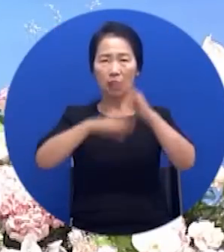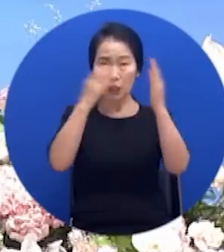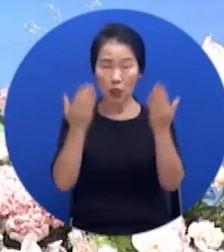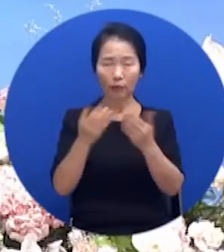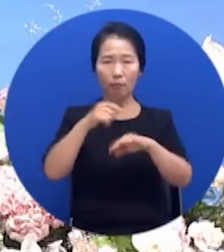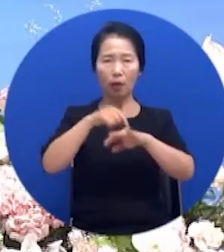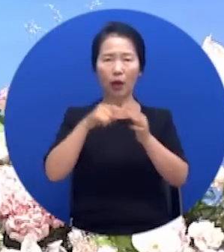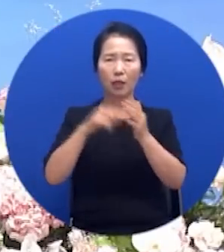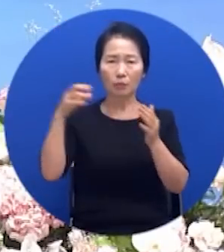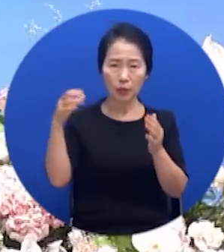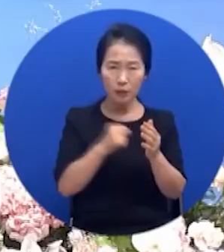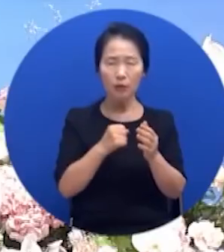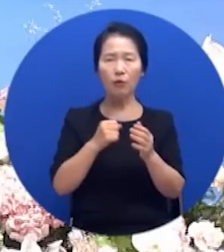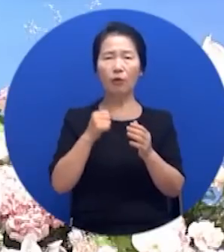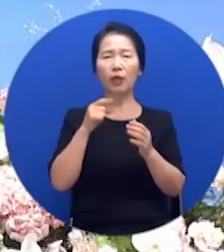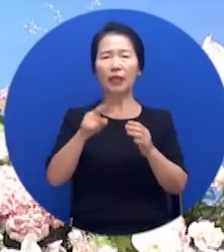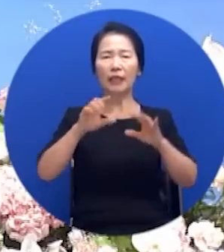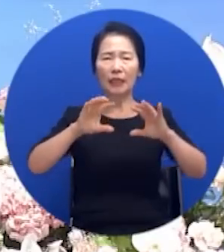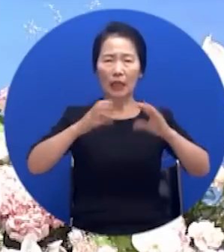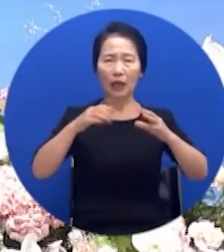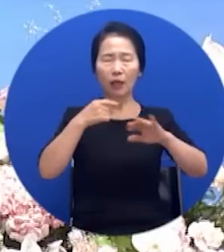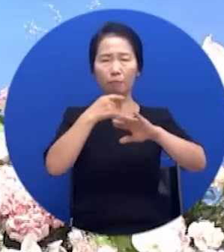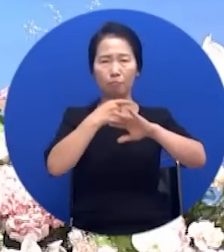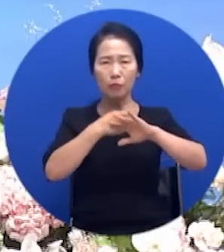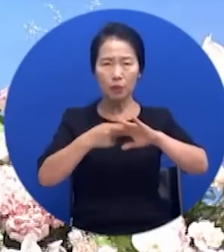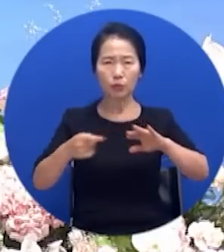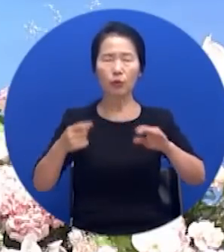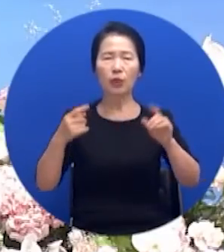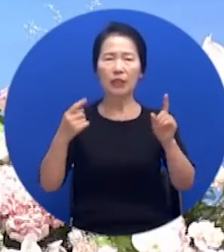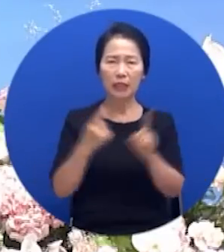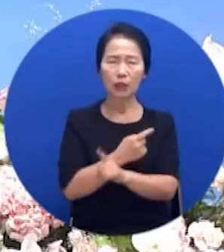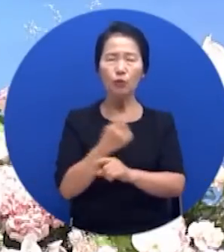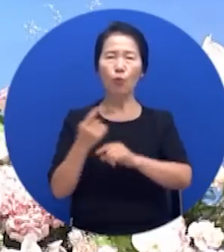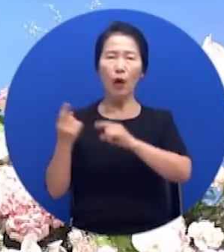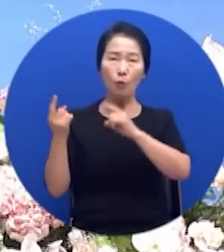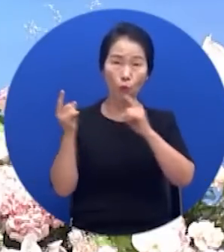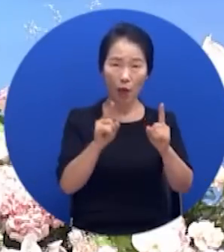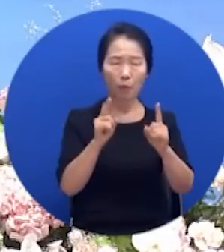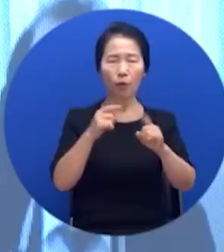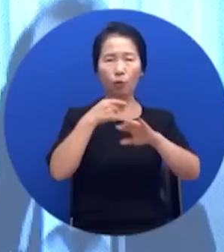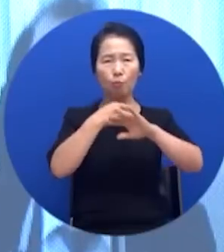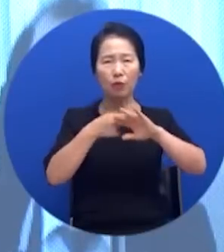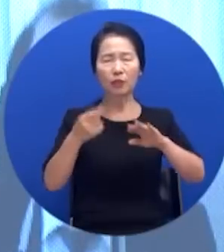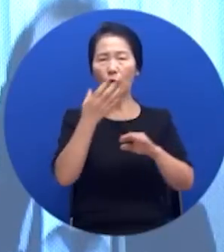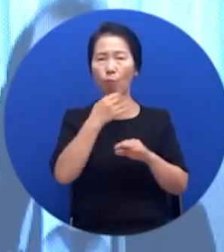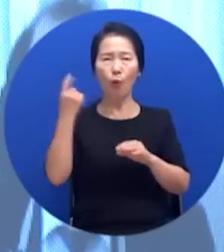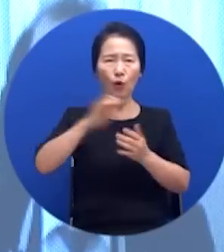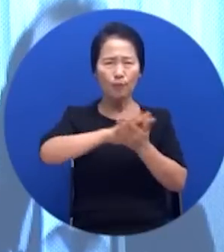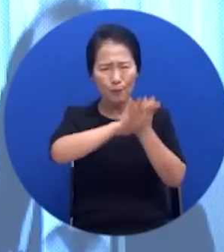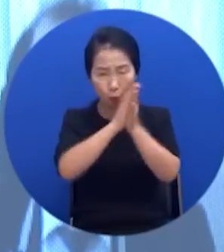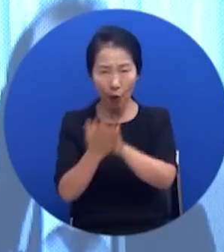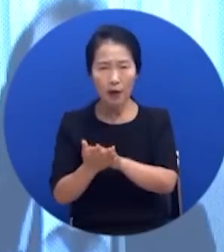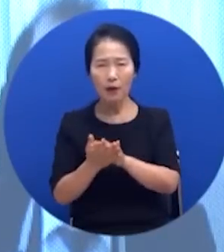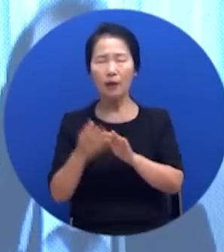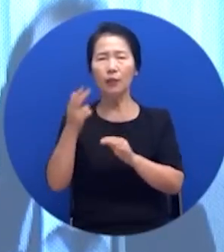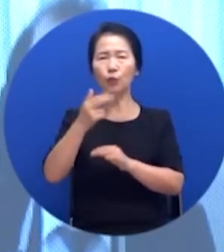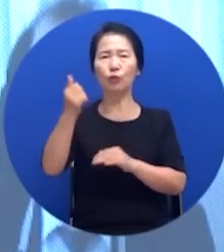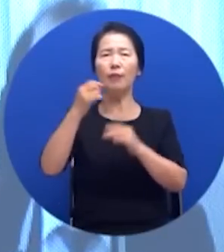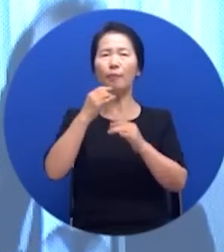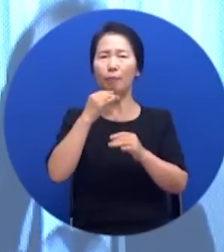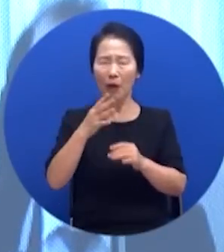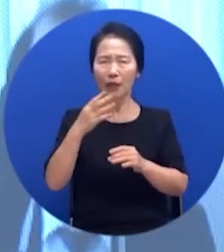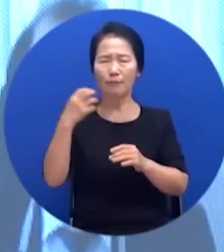이 땅과 이 나라의 백성, 이 민족의 치유와 회복, 민족 복음화는 주님께서만이